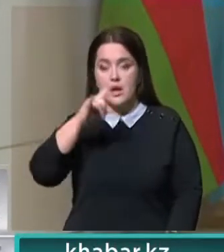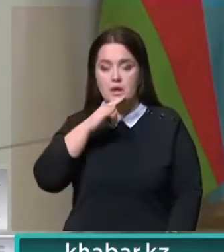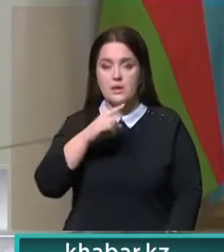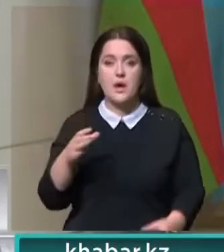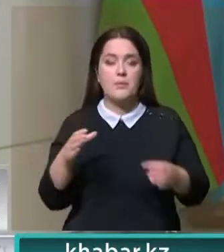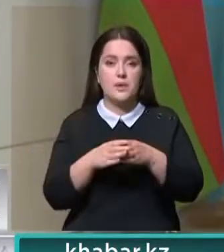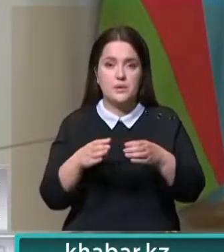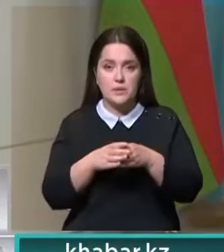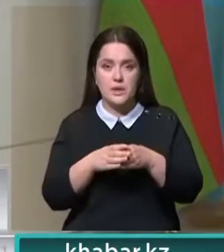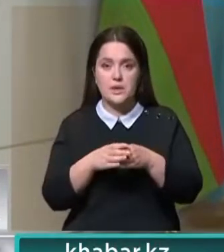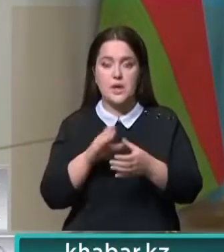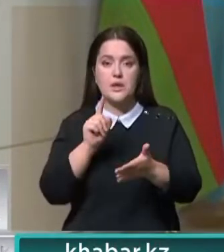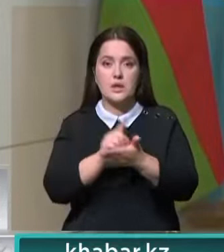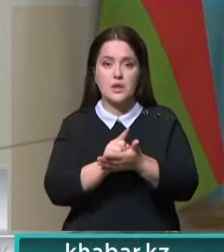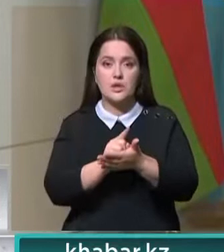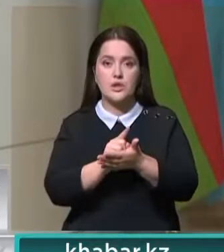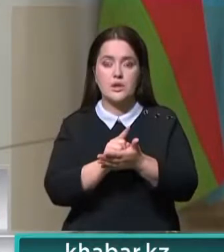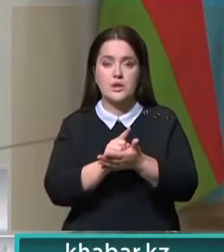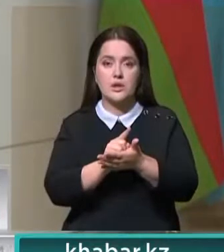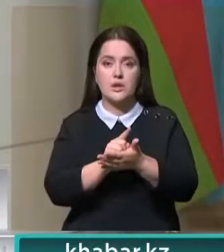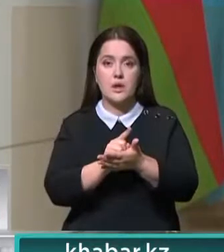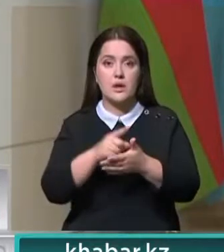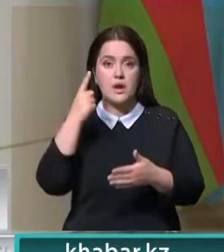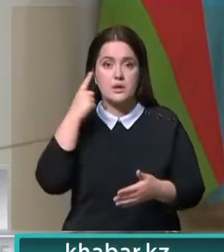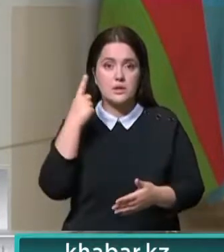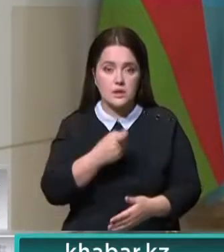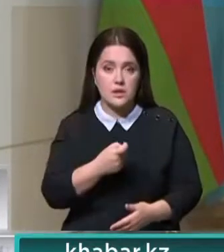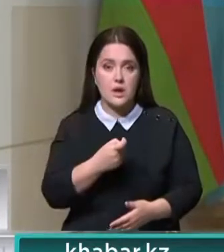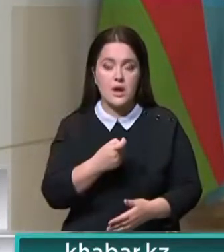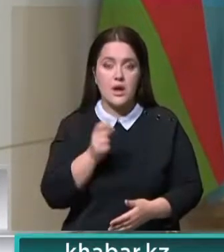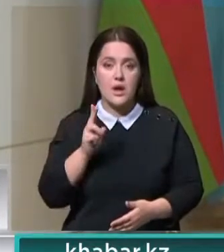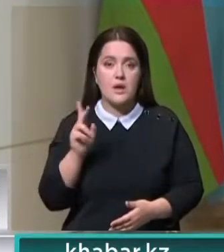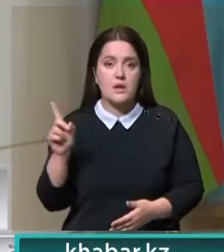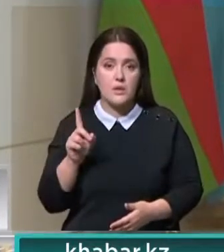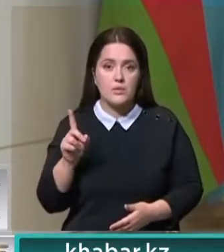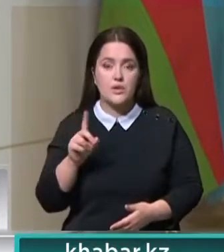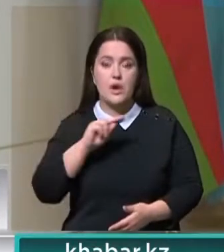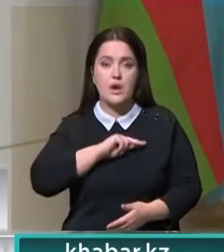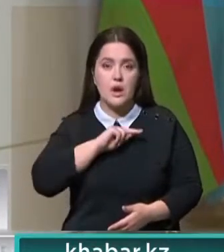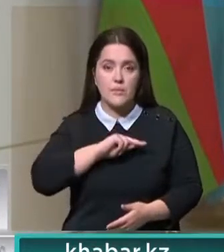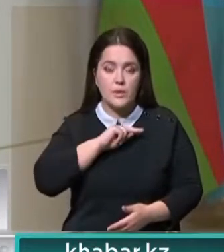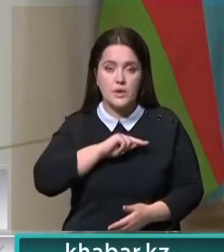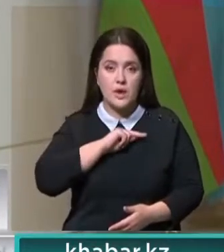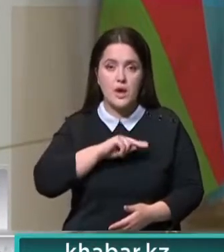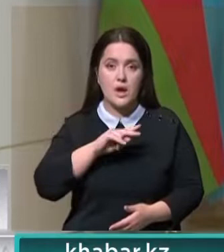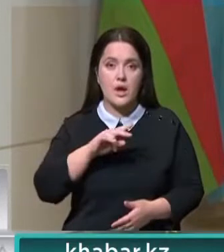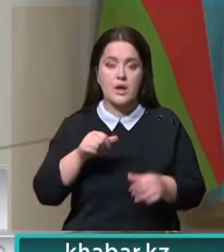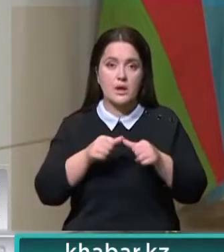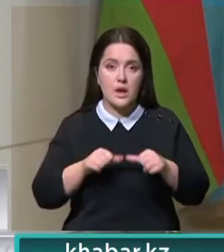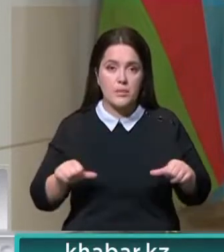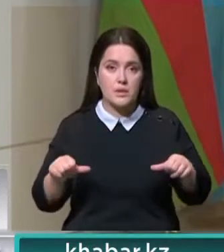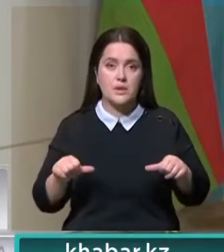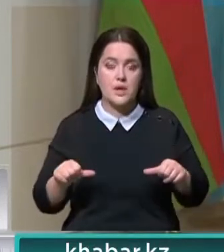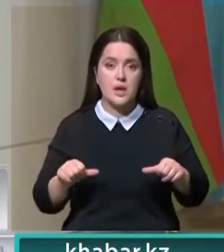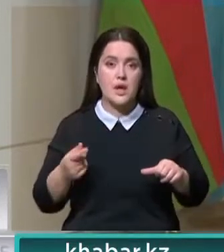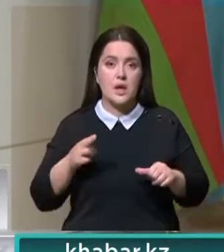предприятия должны это воспринять как бы как сигнал к тому, что работа, которая проводится на площадке комиссии, она проводится